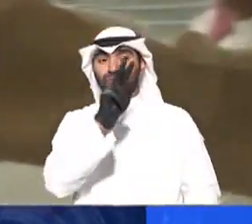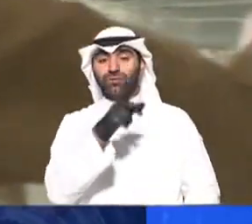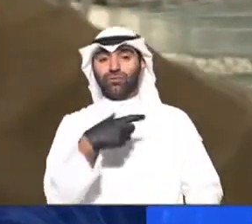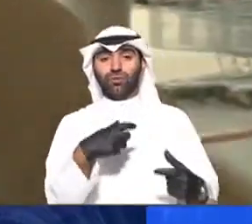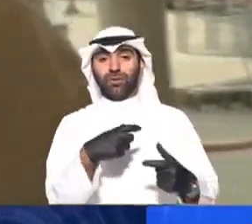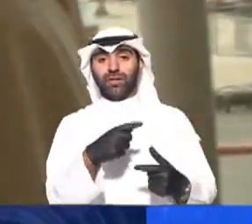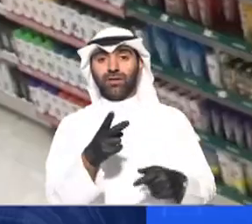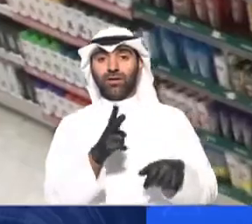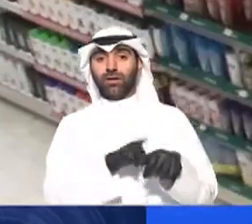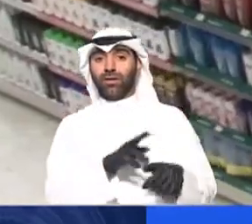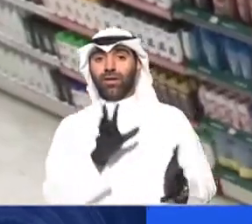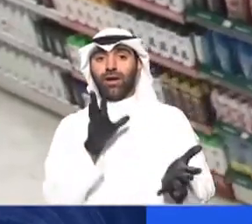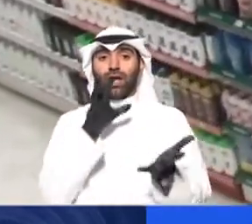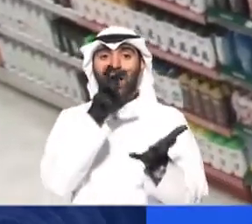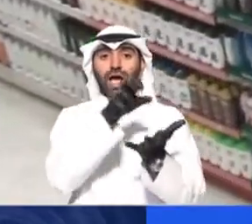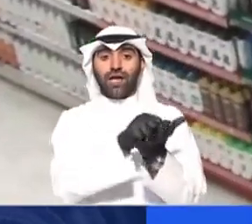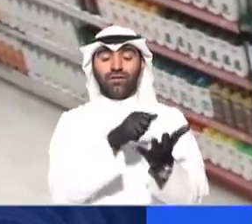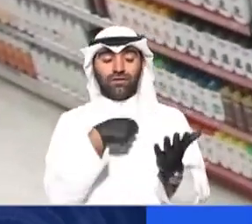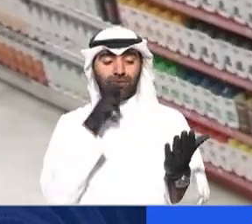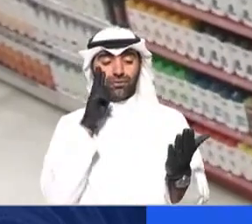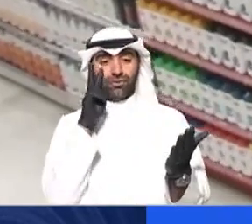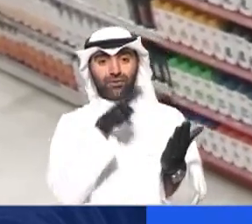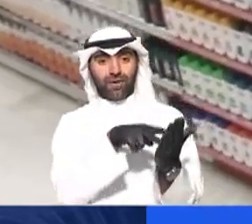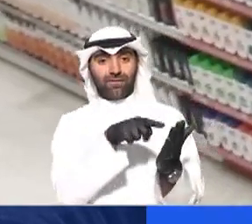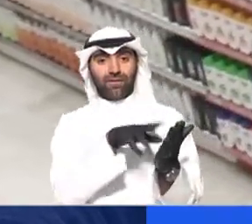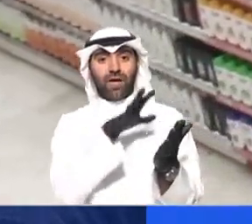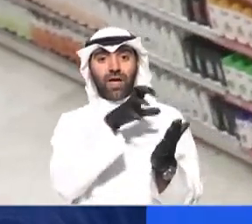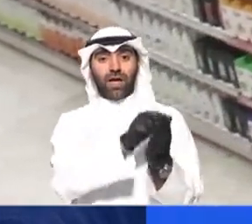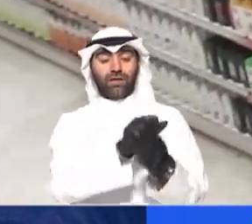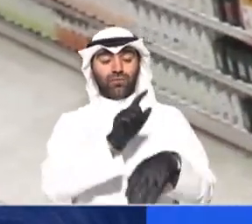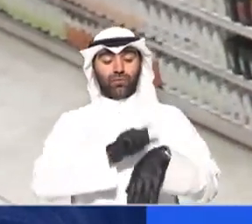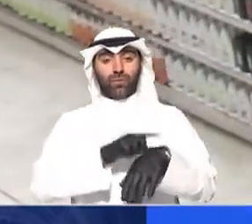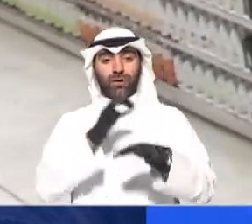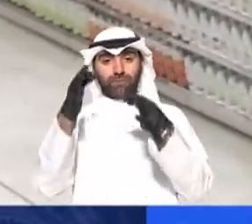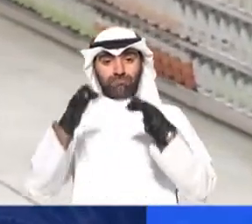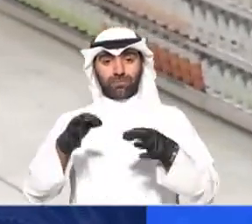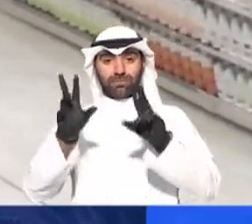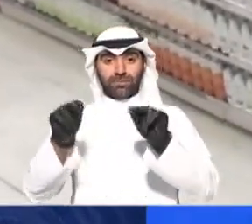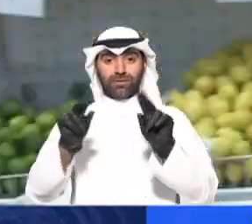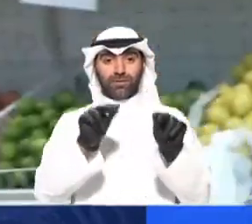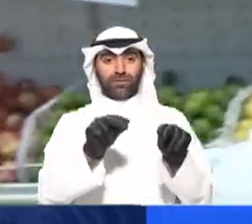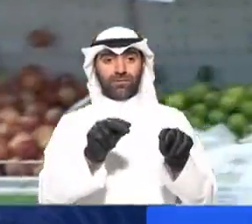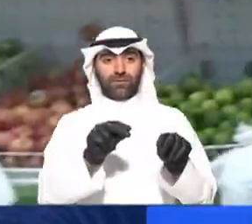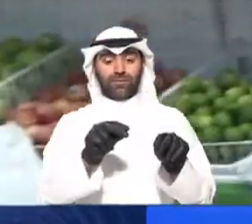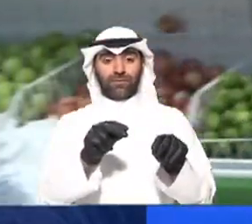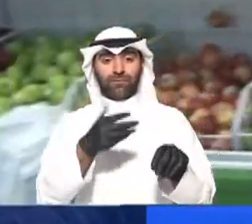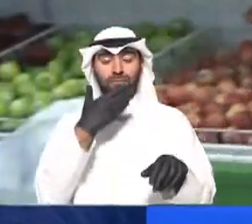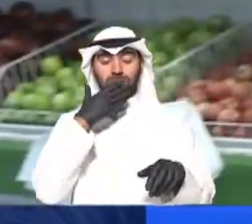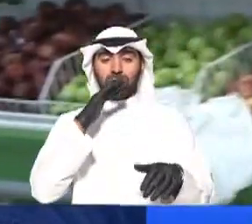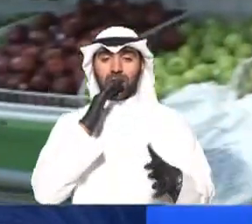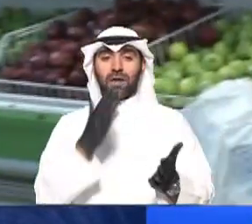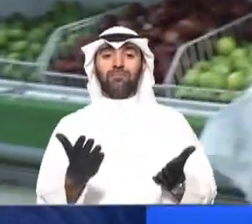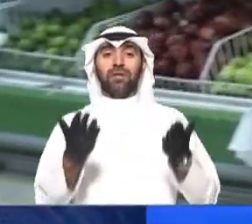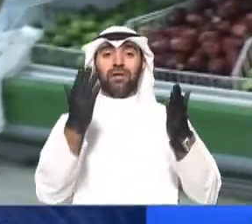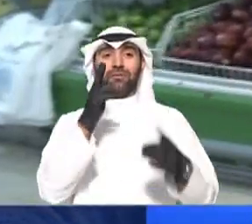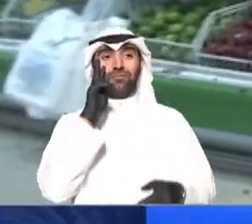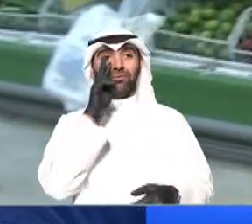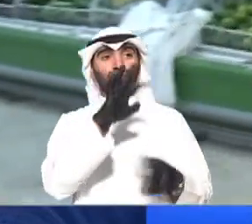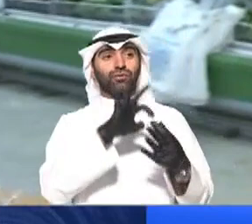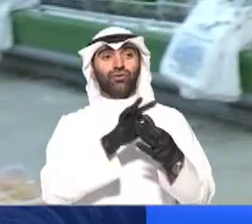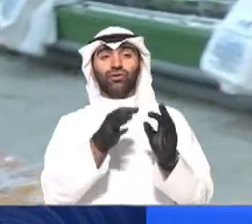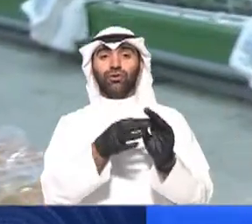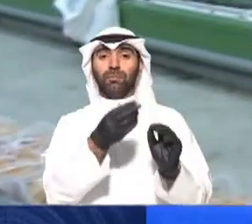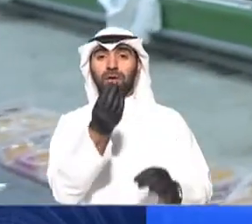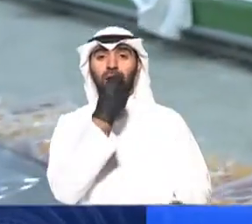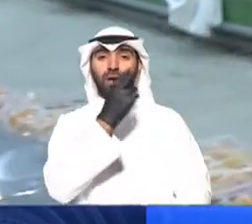طريق الباركود، ويدشون داخل طبعا الجمعية، وبإذن الله الجمعية متوفر فيها كل السلع بجهود إدارة الجمعية وبجهود